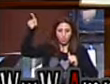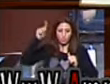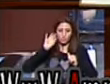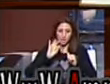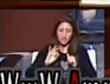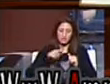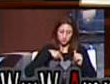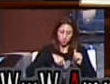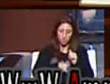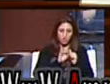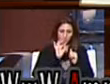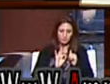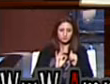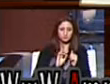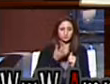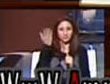لأنه طبعا